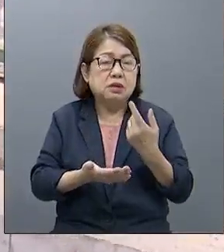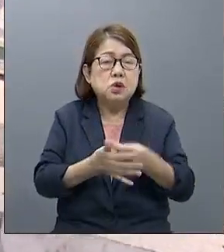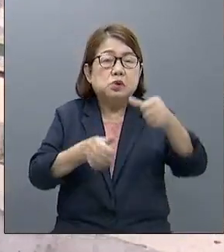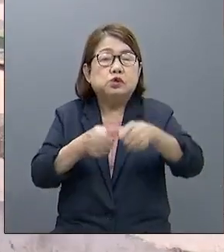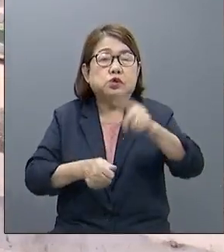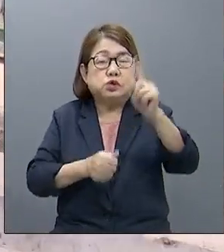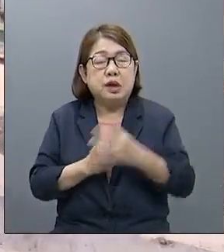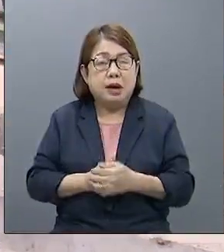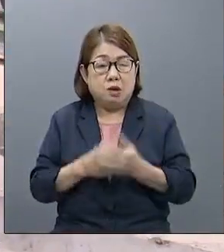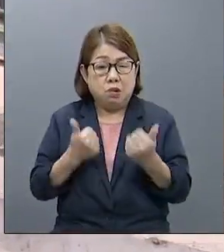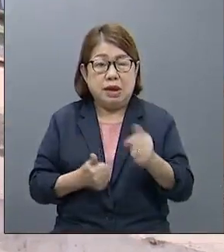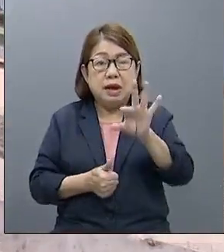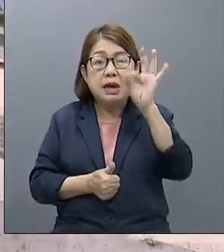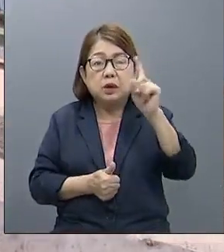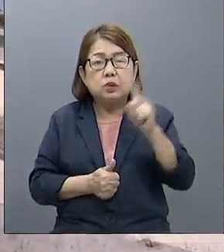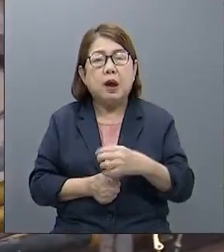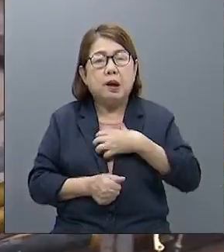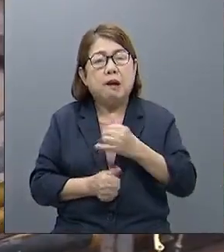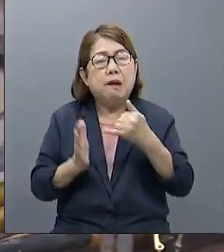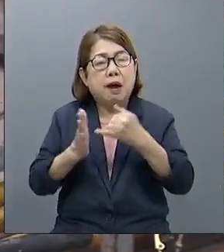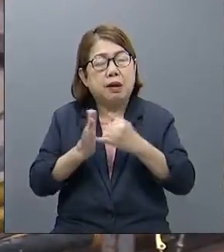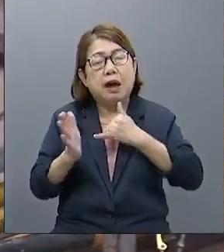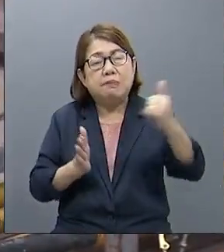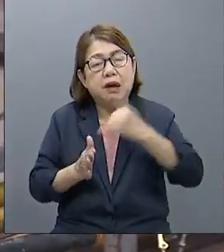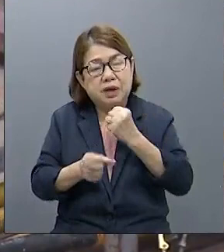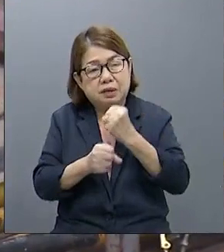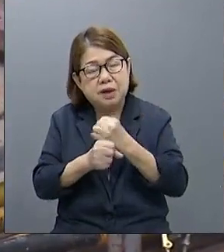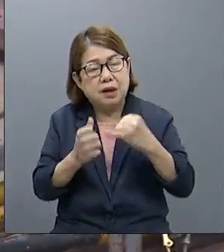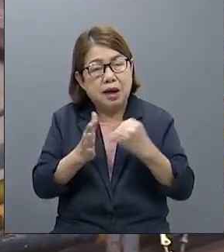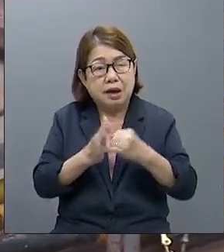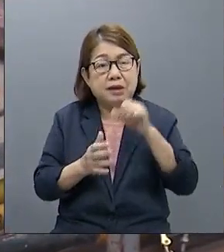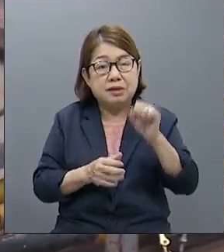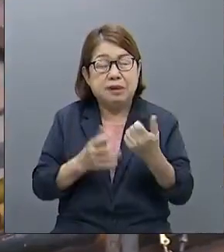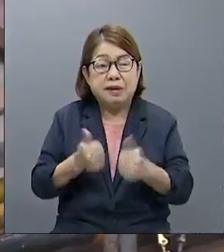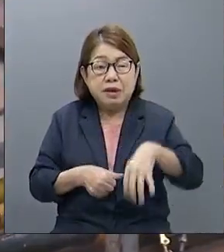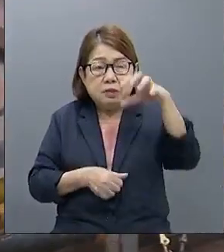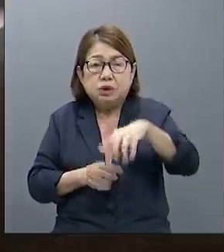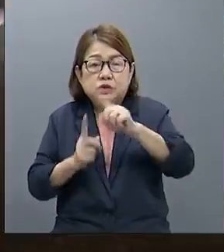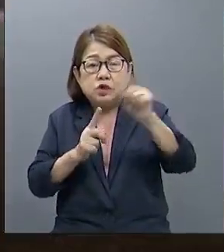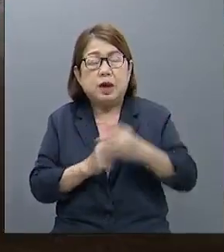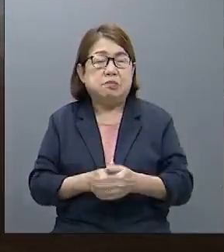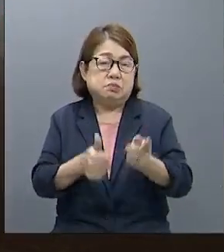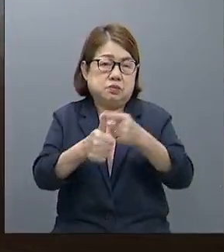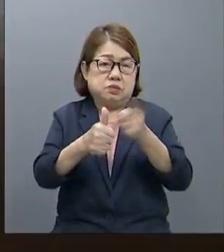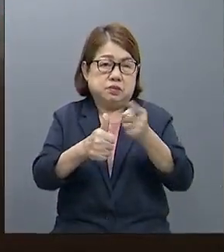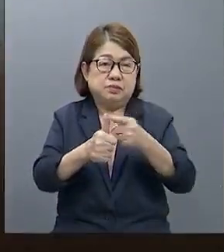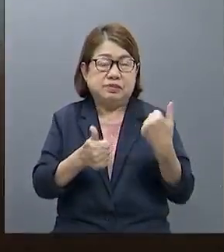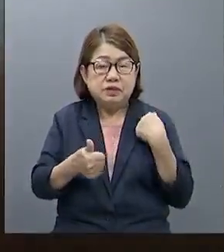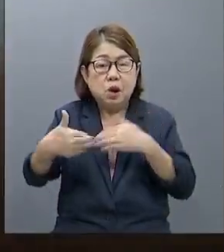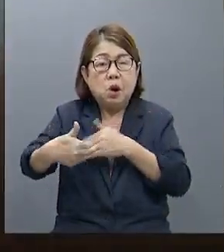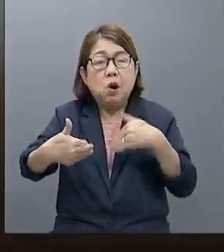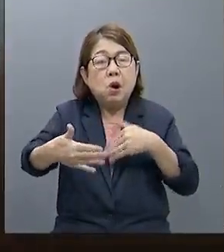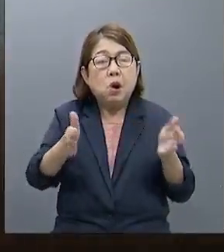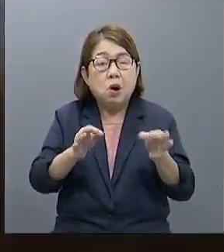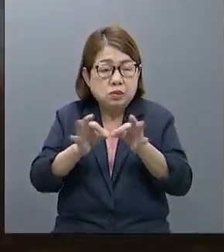ทำงานสะดวกแล้วก็ใช้ชีวิตได้สะดวกมากขึ้นนะคะปัจจัยเรื่องทำเลที่ตั้งเนี่ยตอนนี้เด่นกว่าเรื่องขนาดพื้นที่ใช้สอยซึ่งถ้าเราม